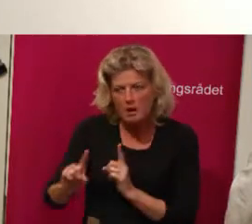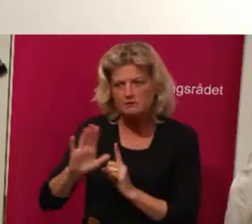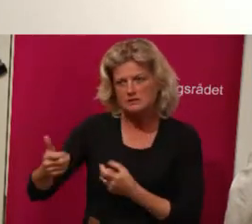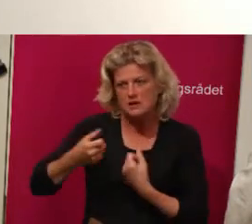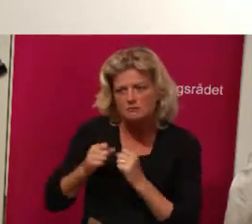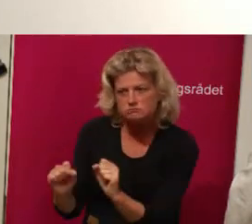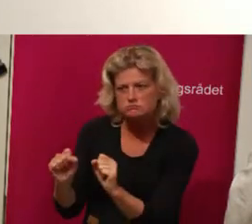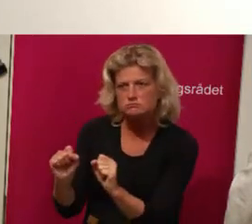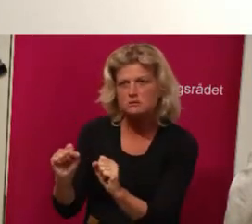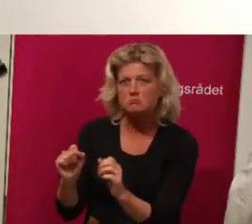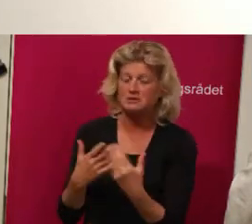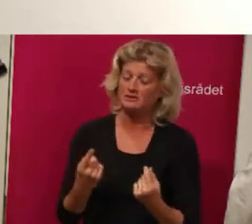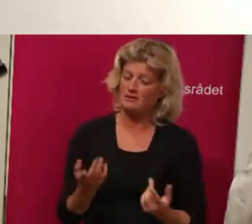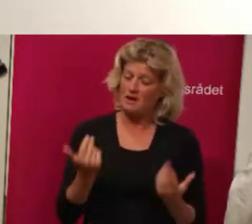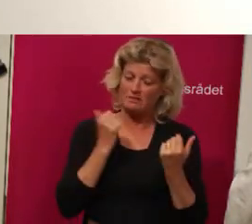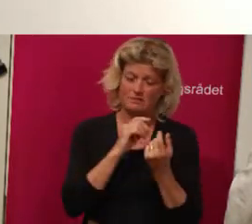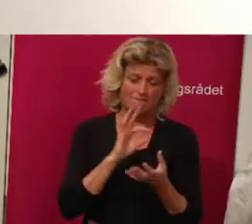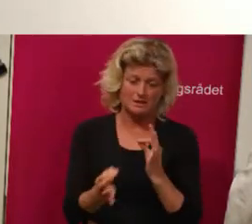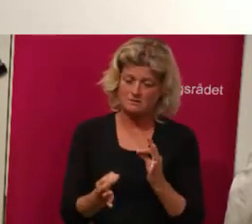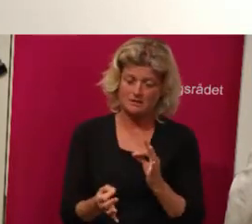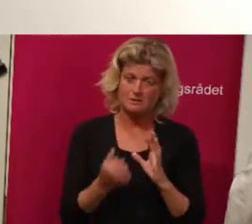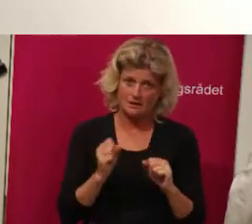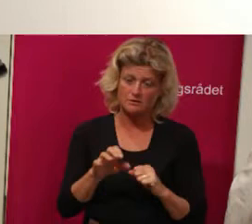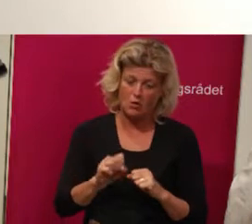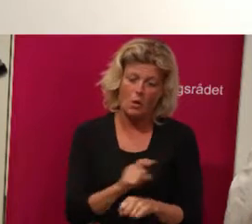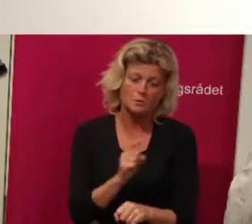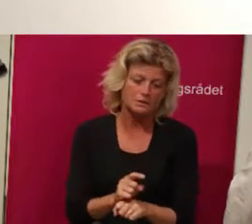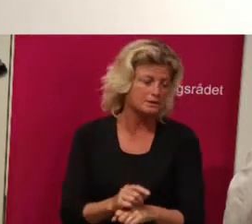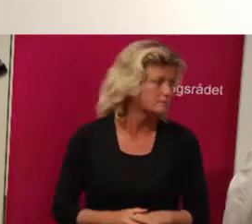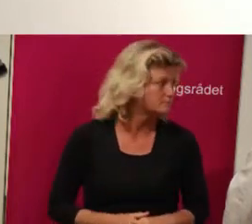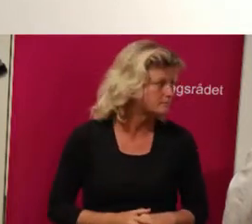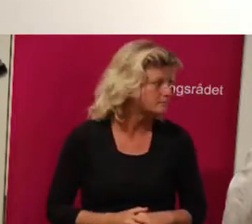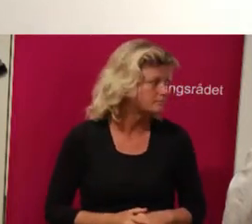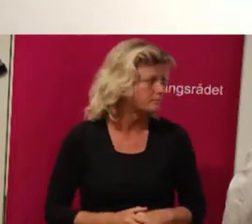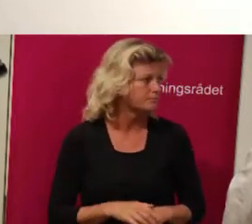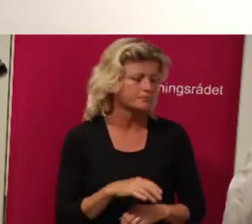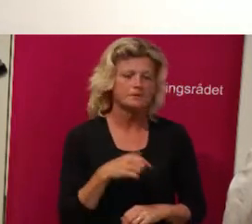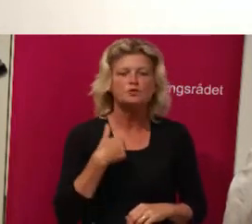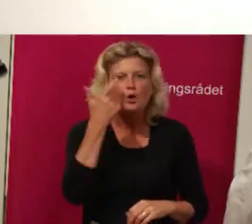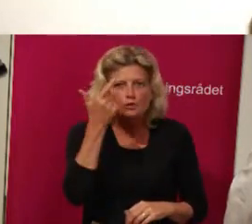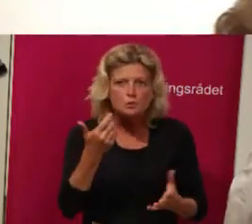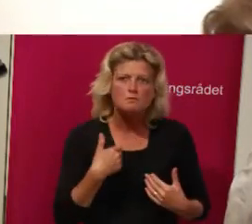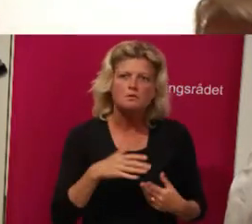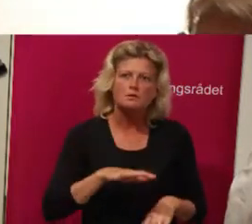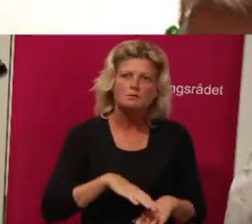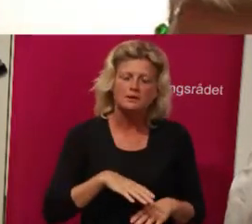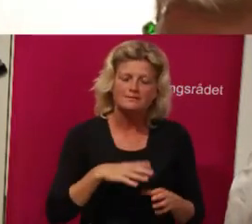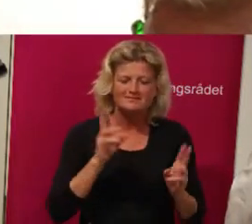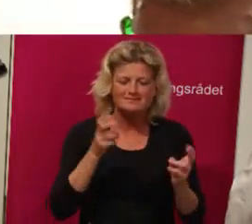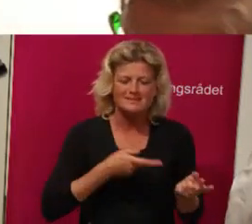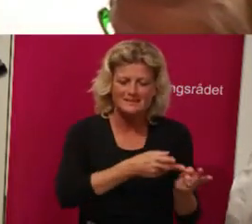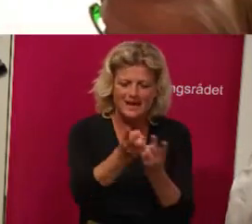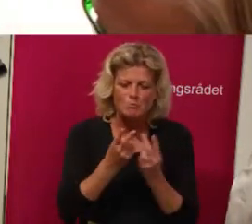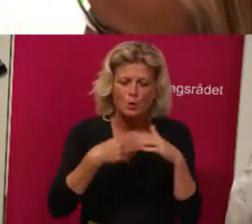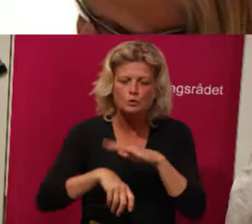en dag efter. Utan det är, över tid måste man titta. Kan, ja. För att du skulle få ett demokratiskt underskott